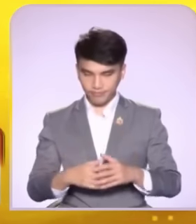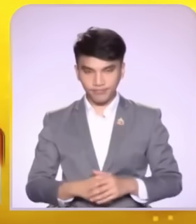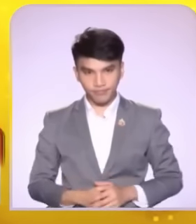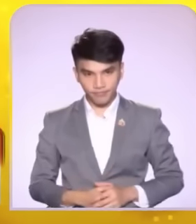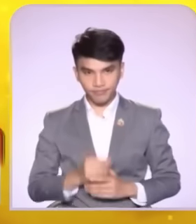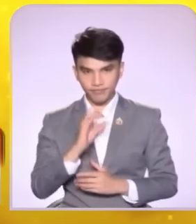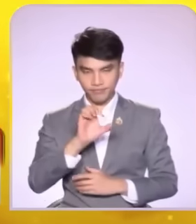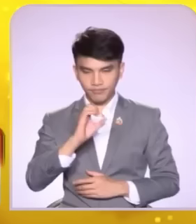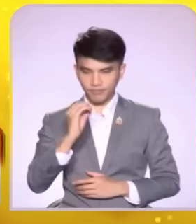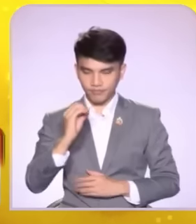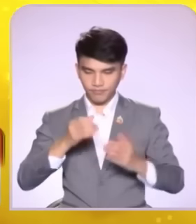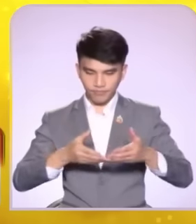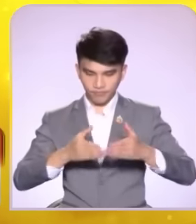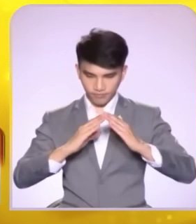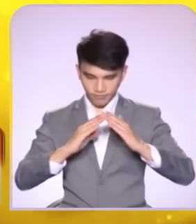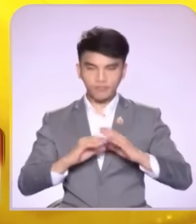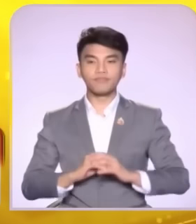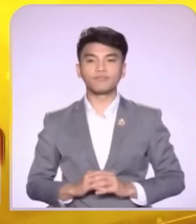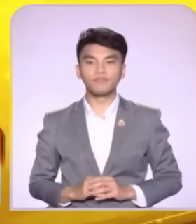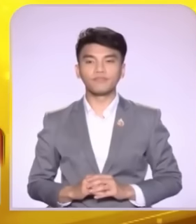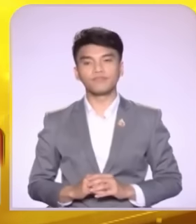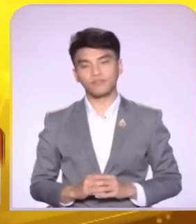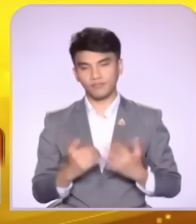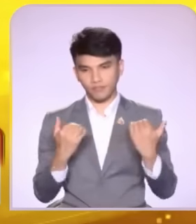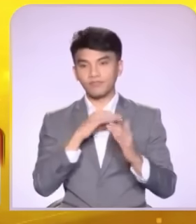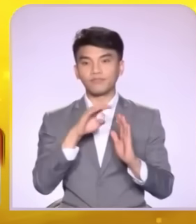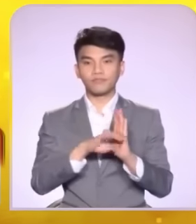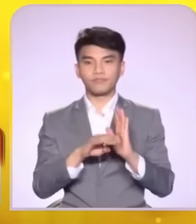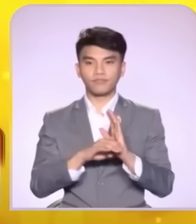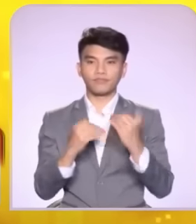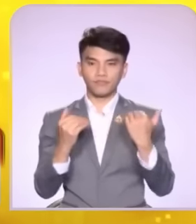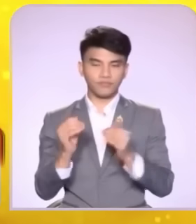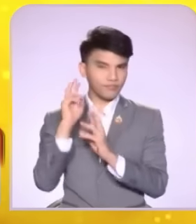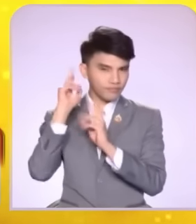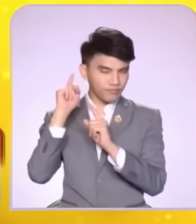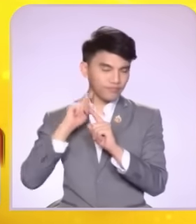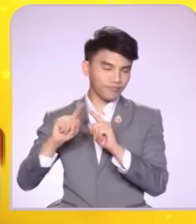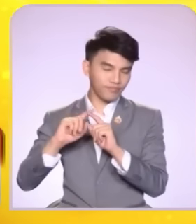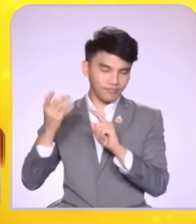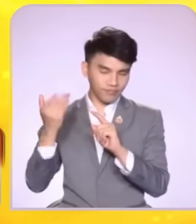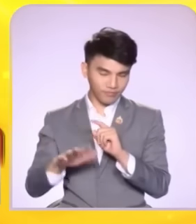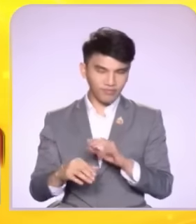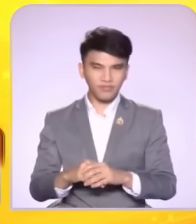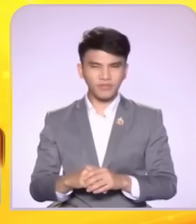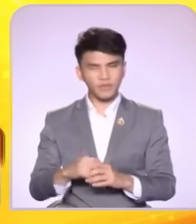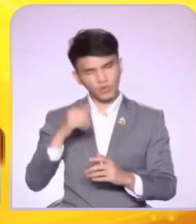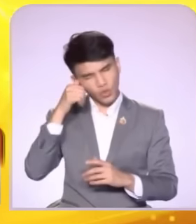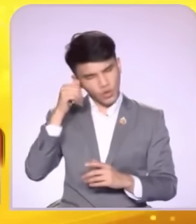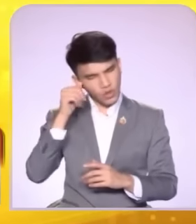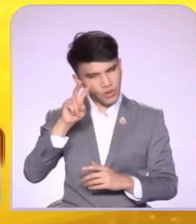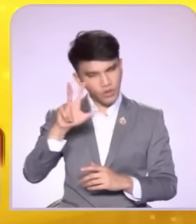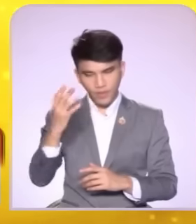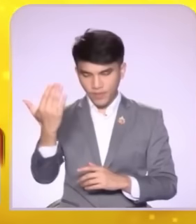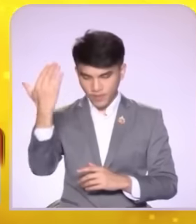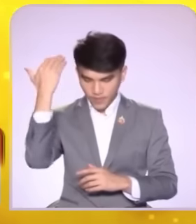ไว้ CEO ผู้ก่อตั้ง The Icon Group ก็ถือว่าเป็นความเคลื่อนไหวหลังจากที่มีกระแสมาหนักๆเลยในช่วง 2-3 วันที่ผ่านม